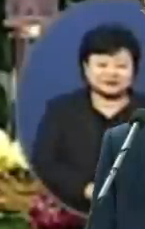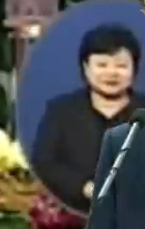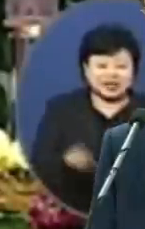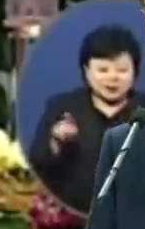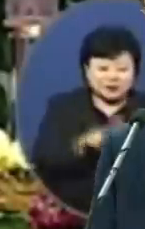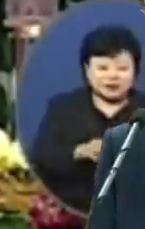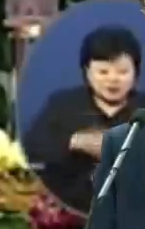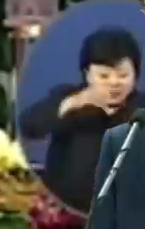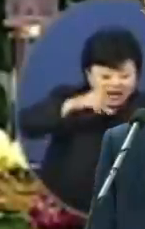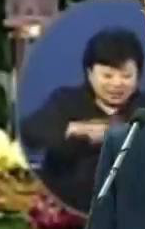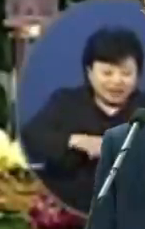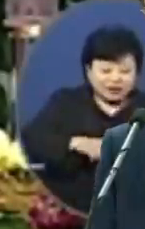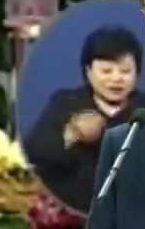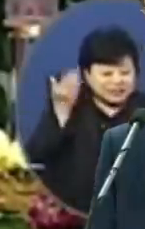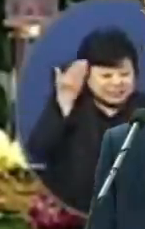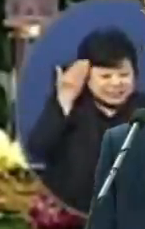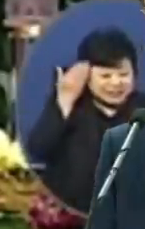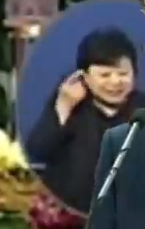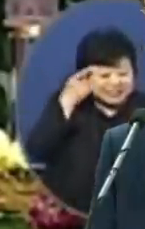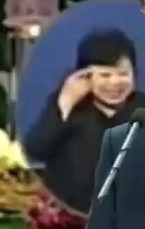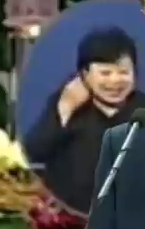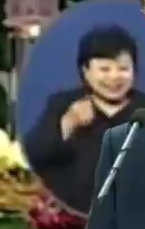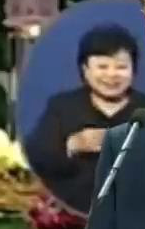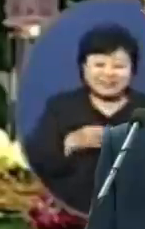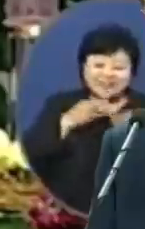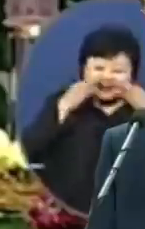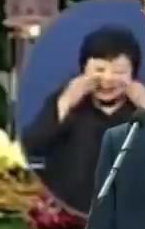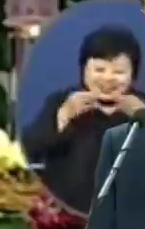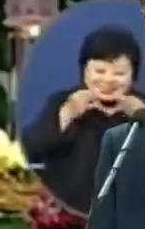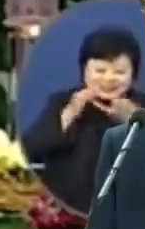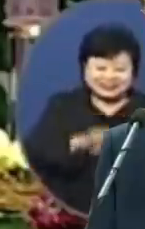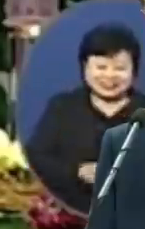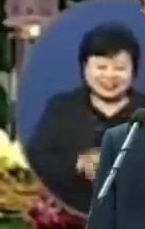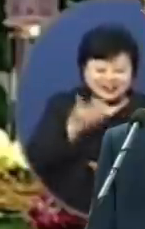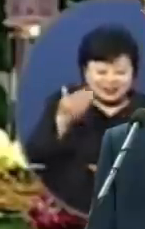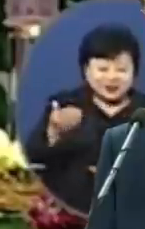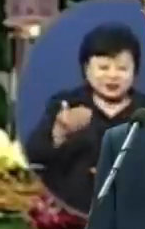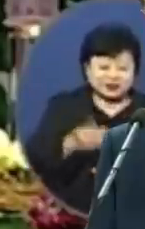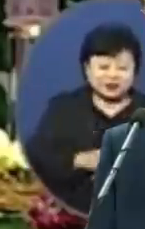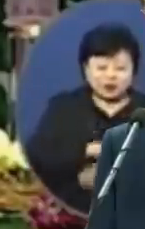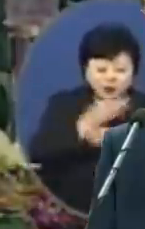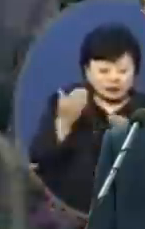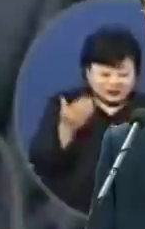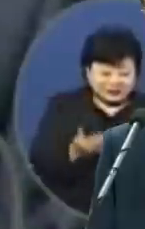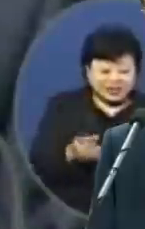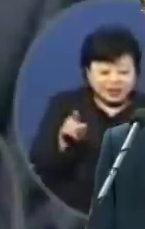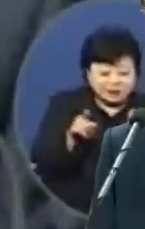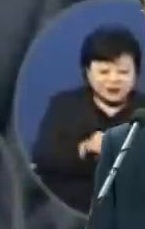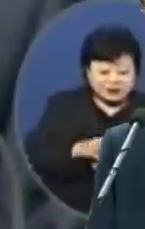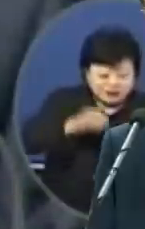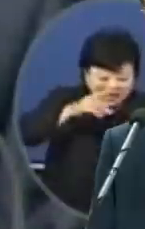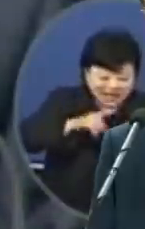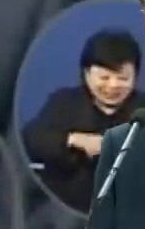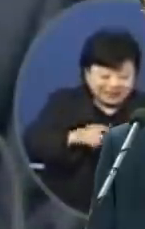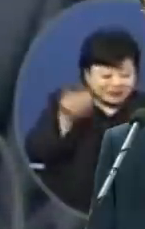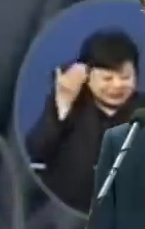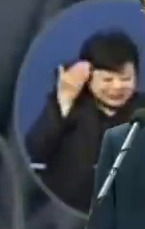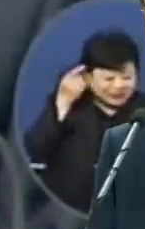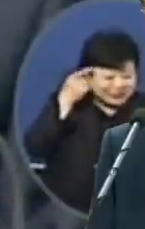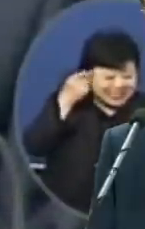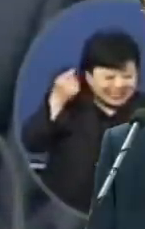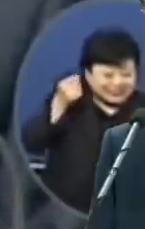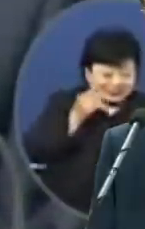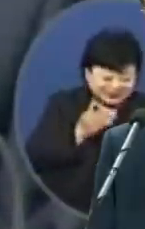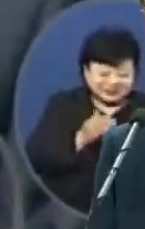믿음의 분량대로 지혜롭게 생각하려고 애를 많이 씁니다. 여러분들도 모든 일에 믿음의 분량대로 지혜롭게 생각하는